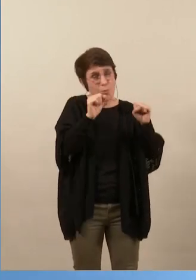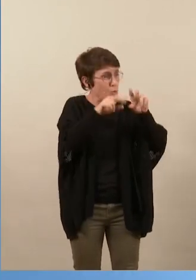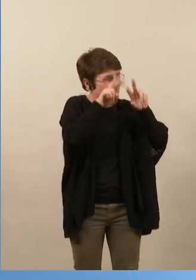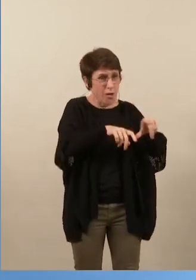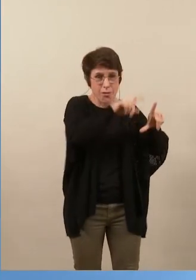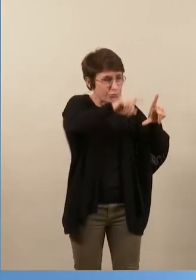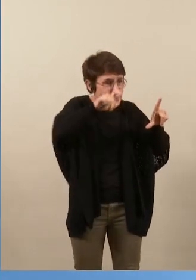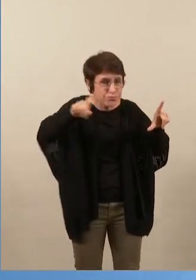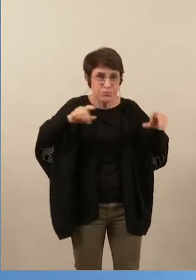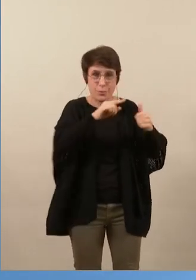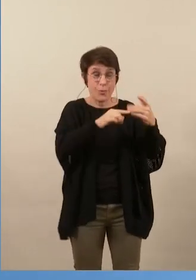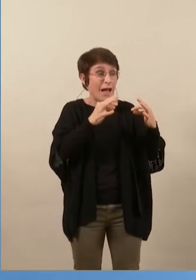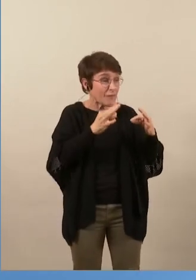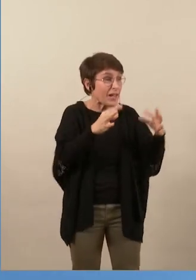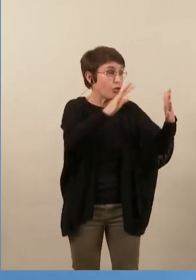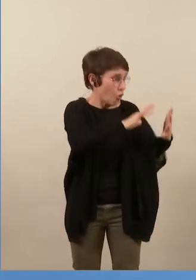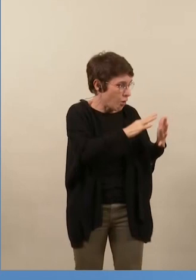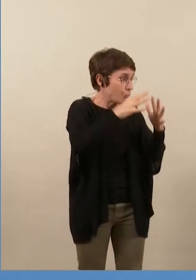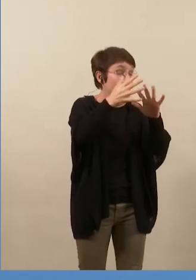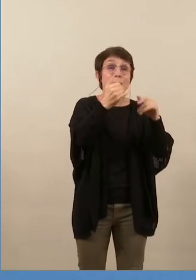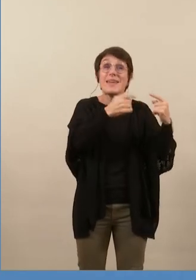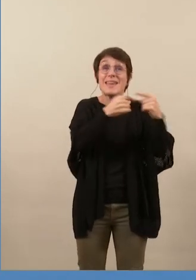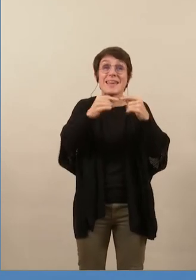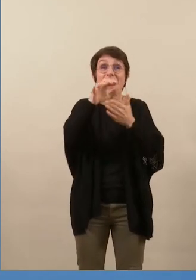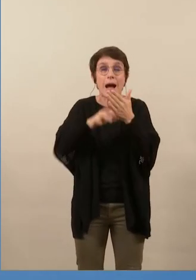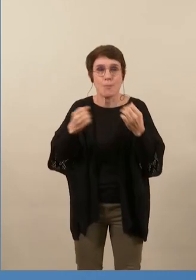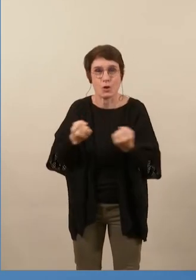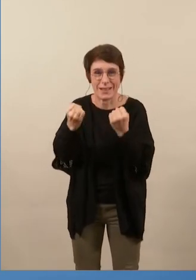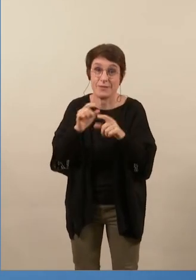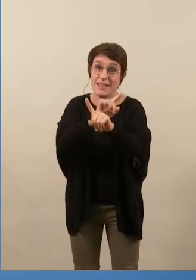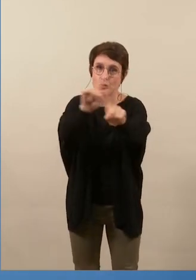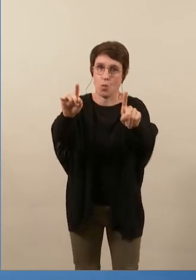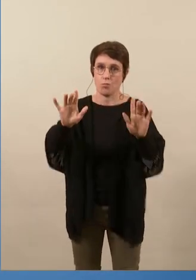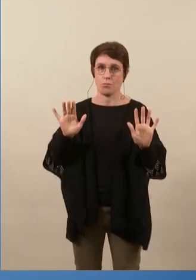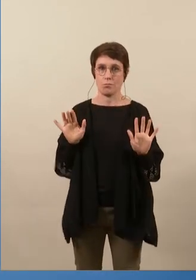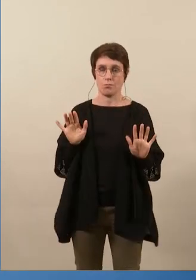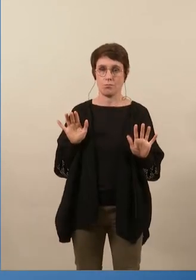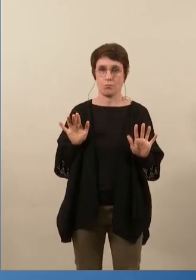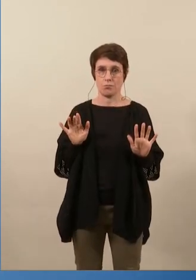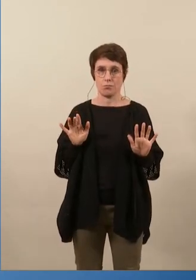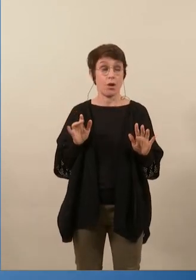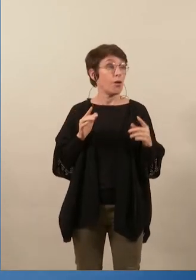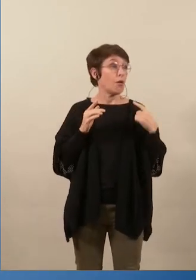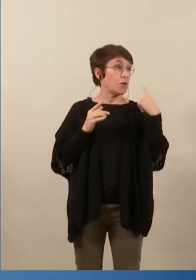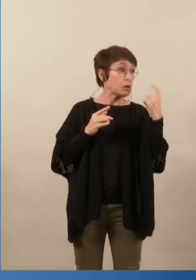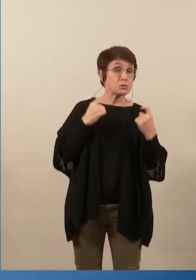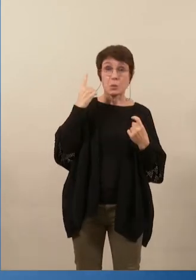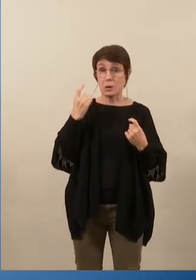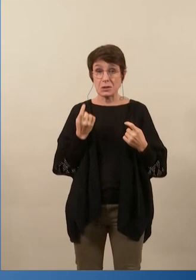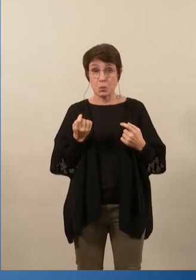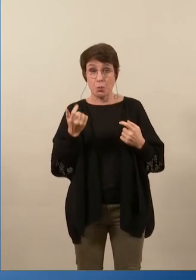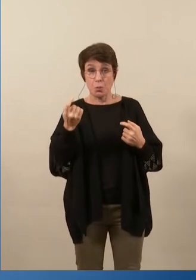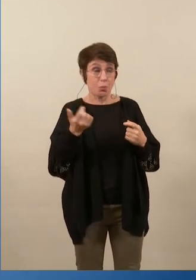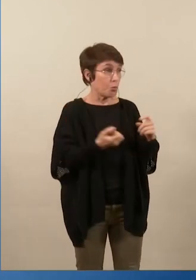document sur des aspects temporels mais ce n'est pas un rapport d'activité je pense avoir répondu à aux quelques rares questions et observations